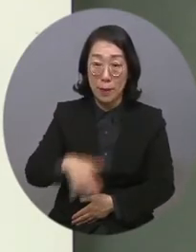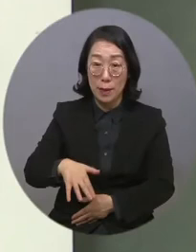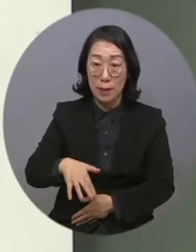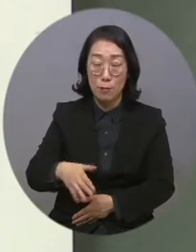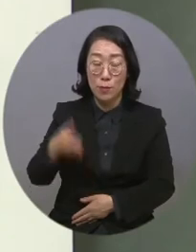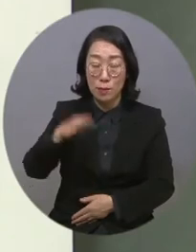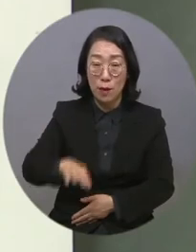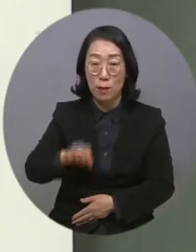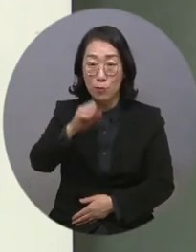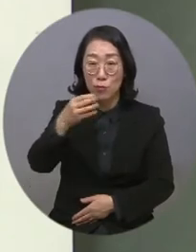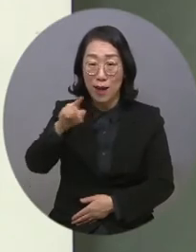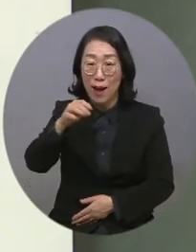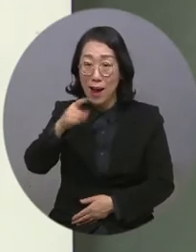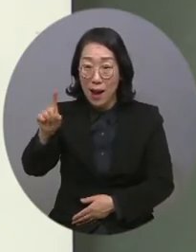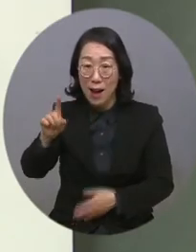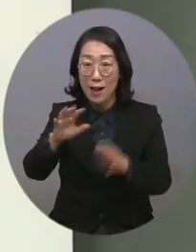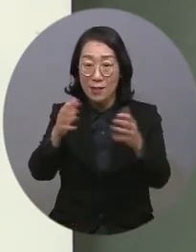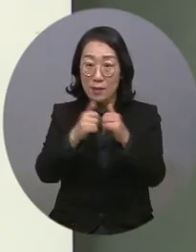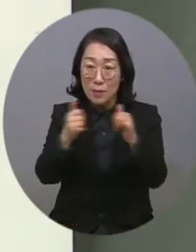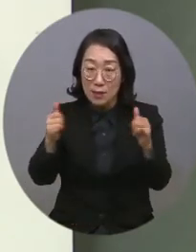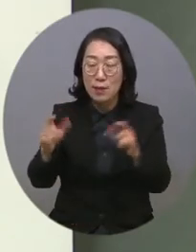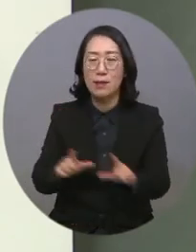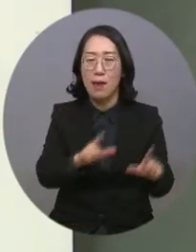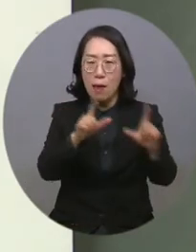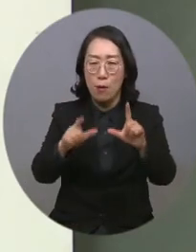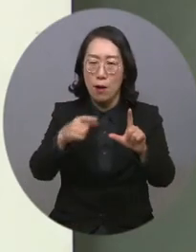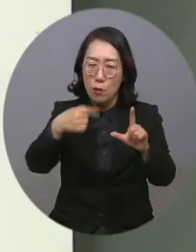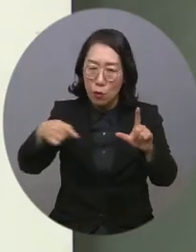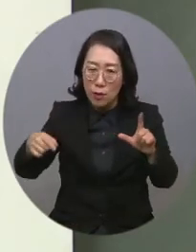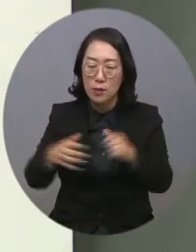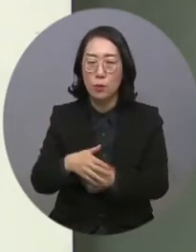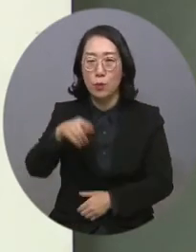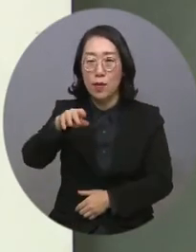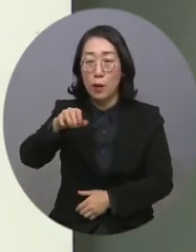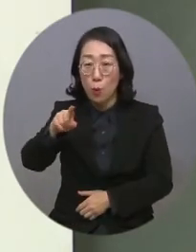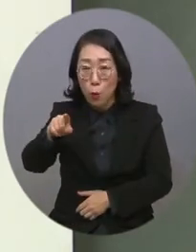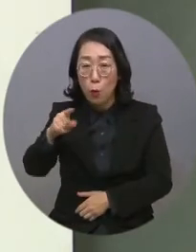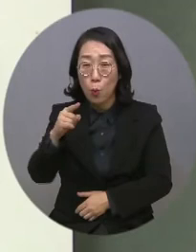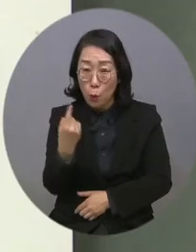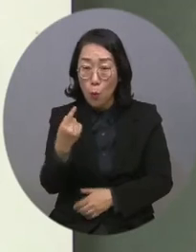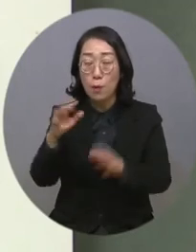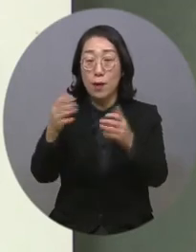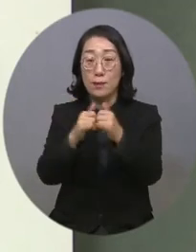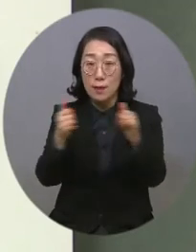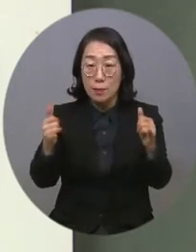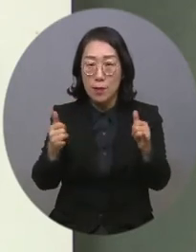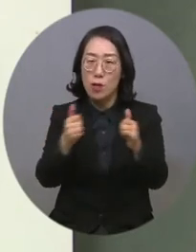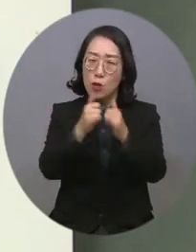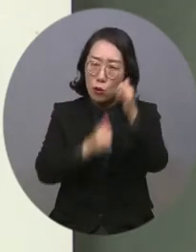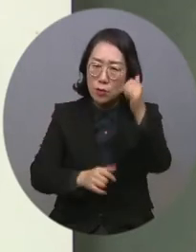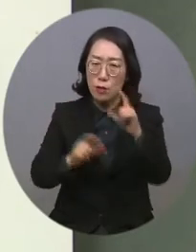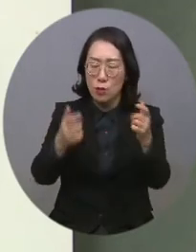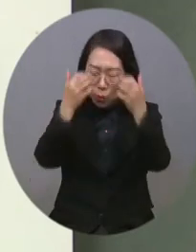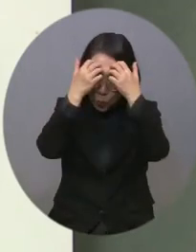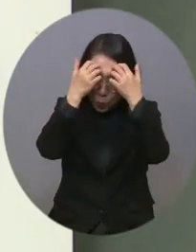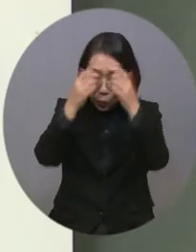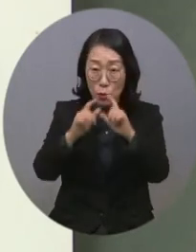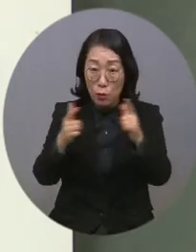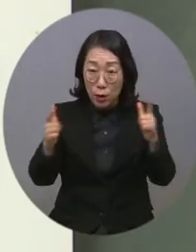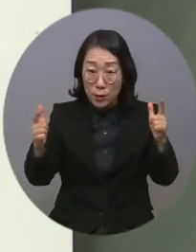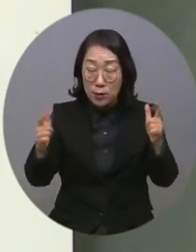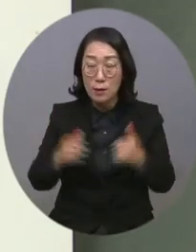프라하의 시민들이 겪는 거, 예. 또 체코인들이 겪어왔던 여러 가지의 고난사